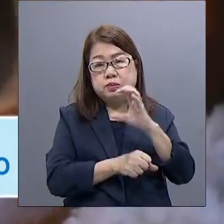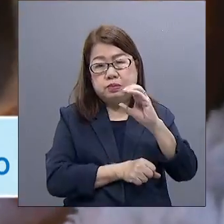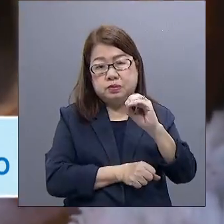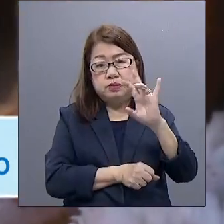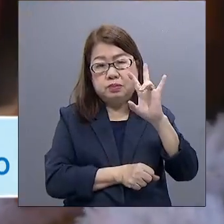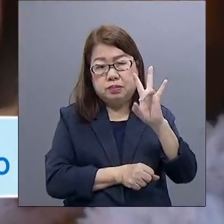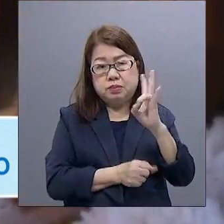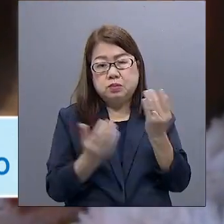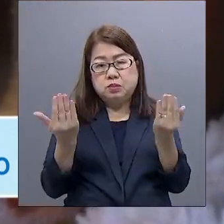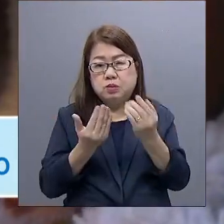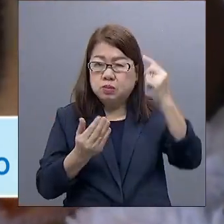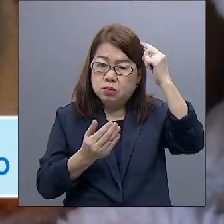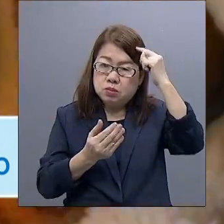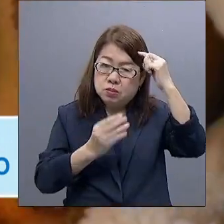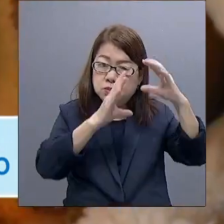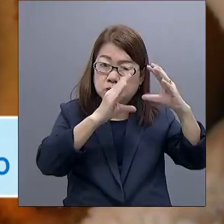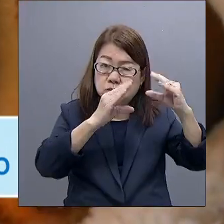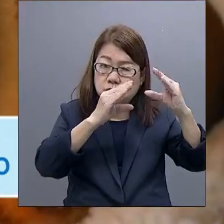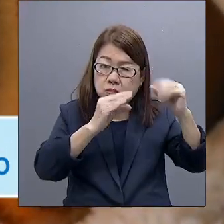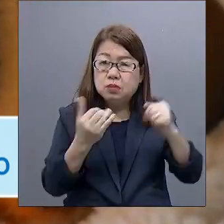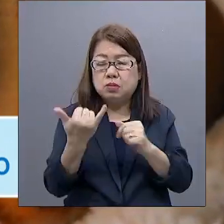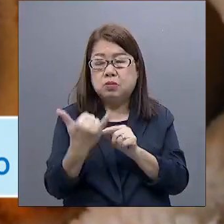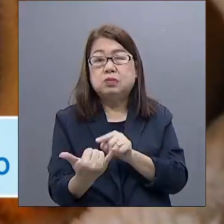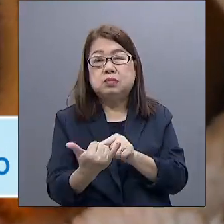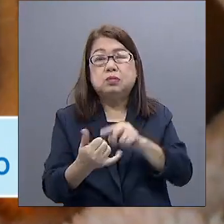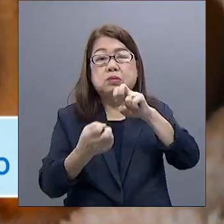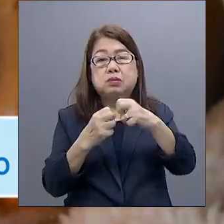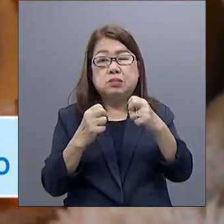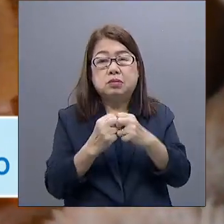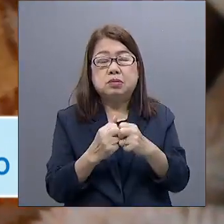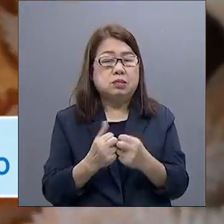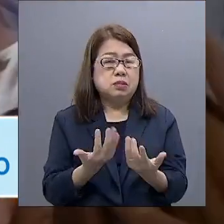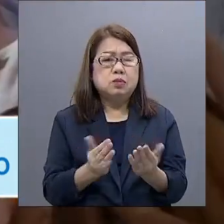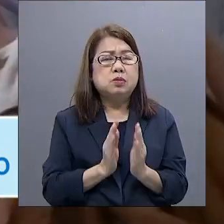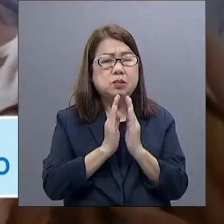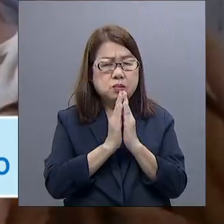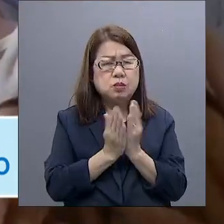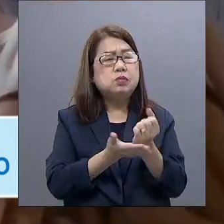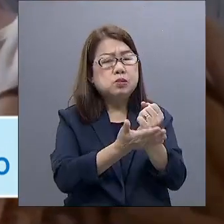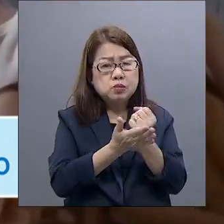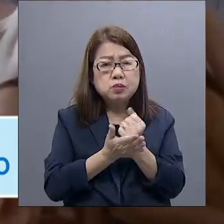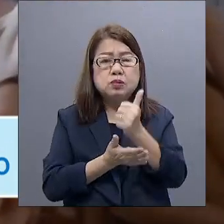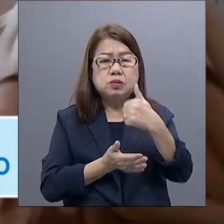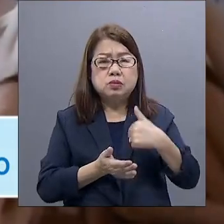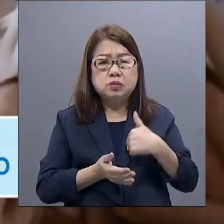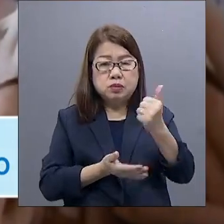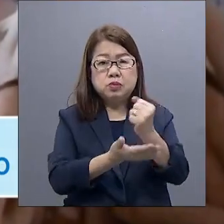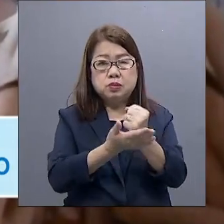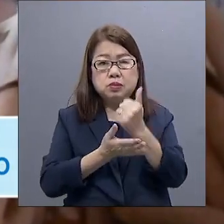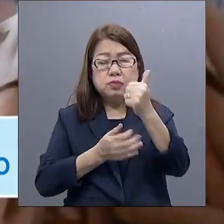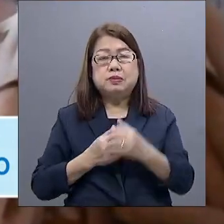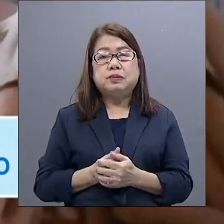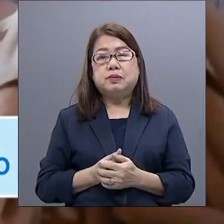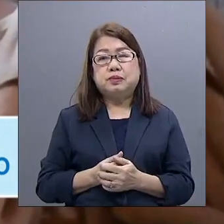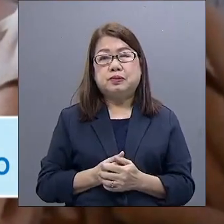ลูกทพี่การทางสมอง เลยร้องขอผู้ใจบุญค่ะช่วยเหลือหน่อยนะคะในบุลทงสมยกุล